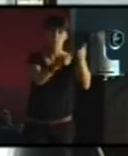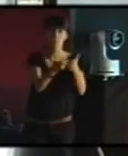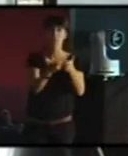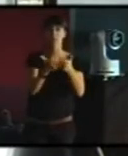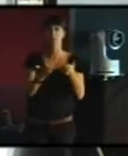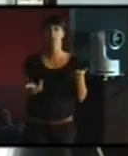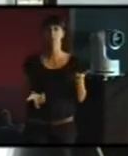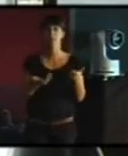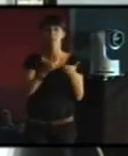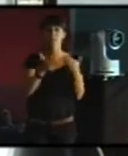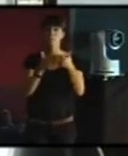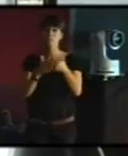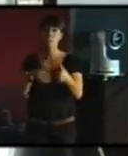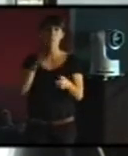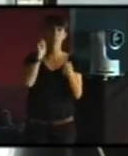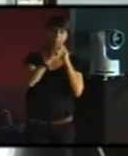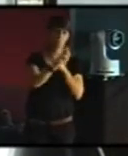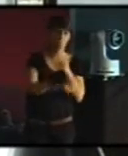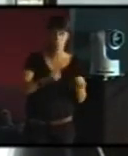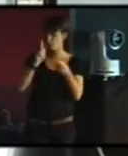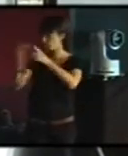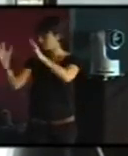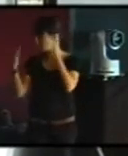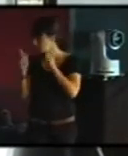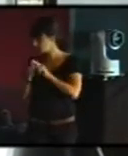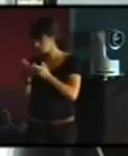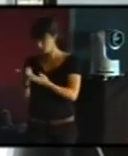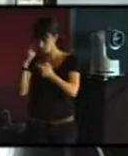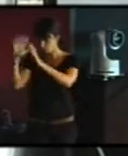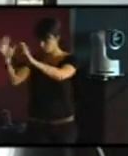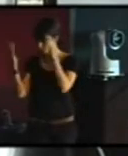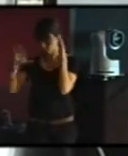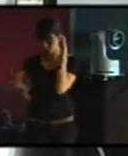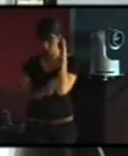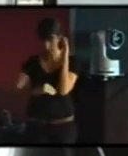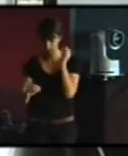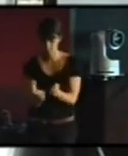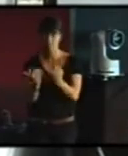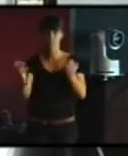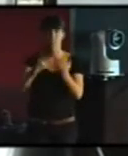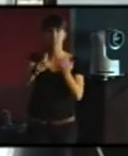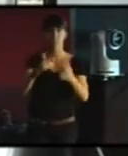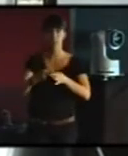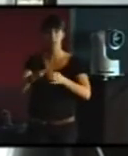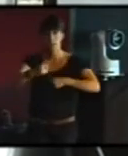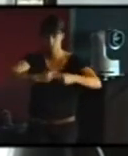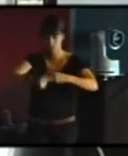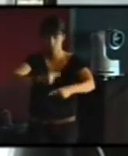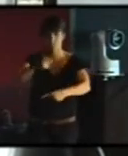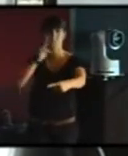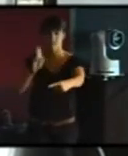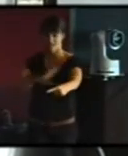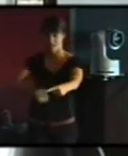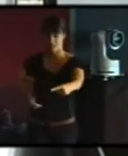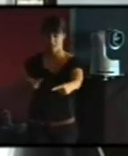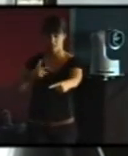des relations à l'eau, à la forêt qui va faire le vin, tout ça, enfin son histoire, tout ça. Tout ça, c'est un grand ensemble qui fait